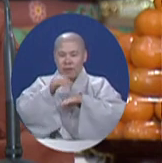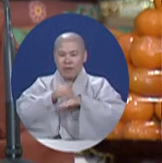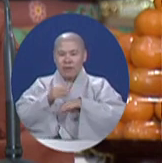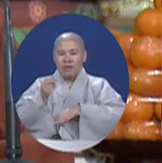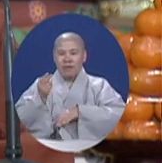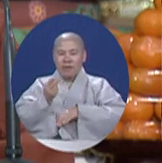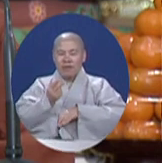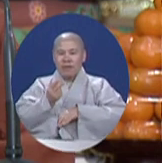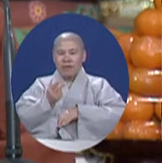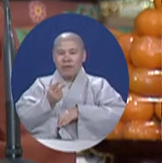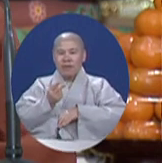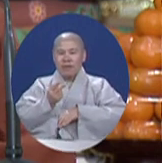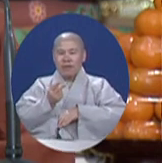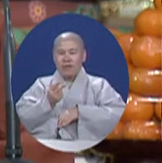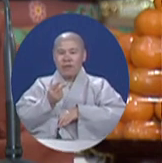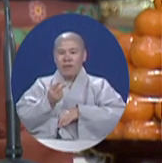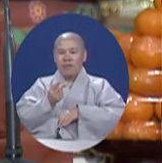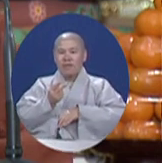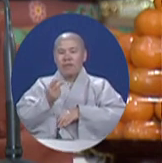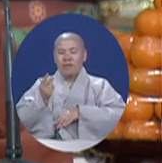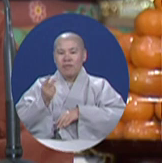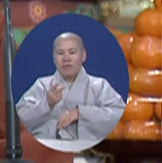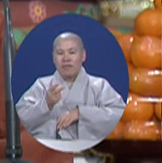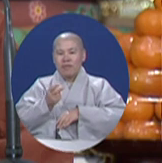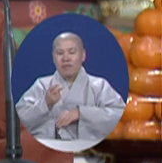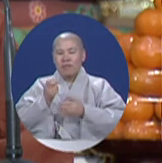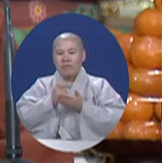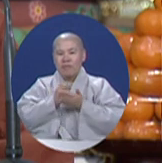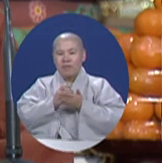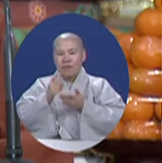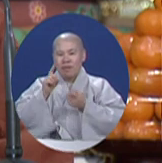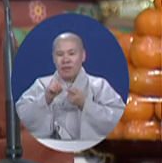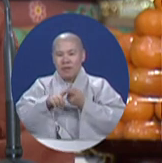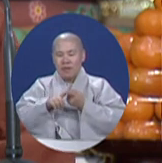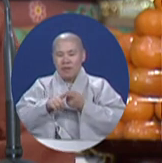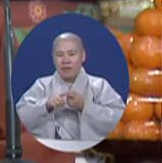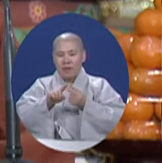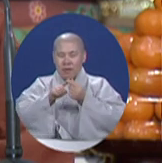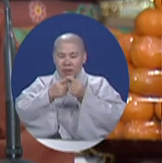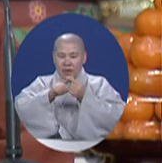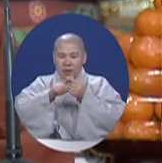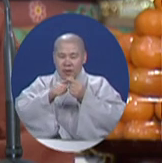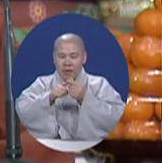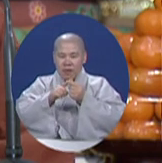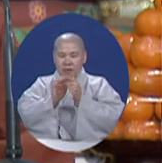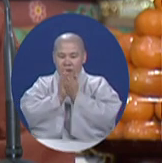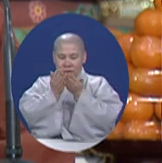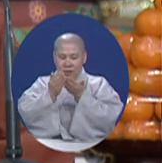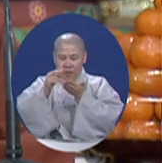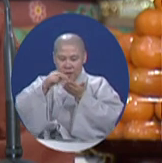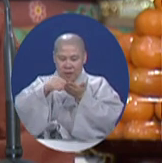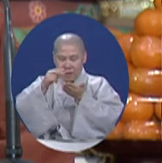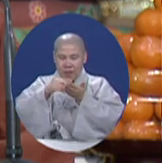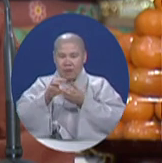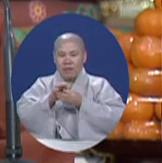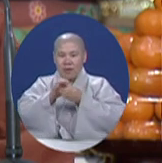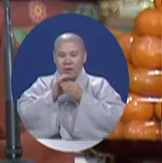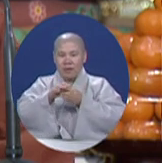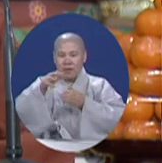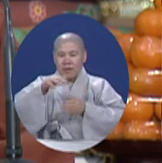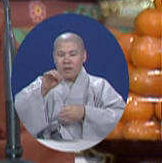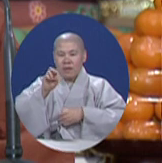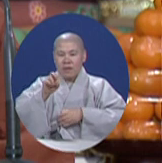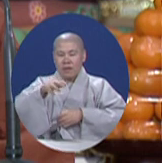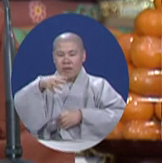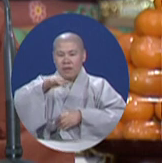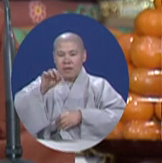이런 길에 대해서는 이제 그 글을 통해서 뭐 치문이라든지